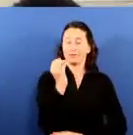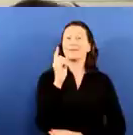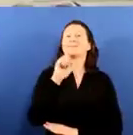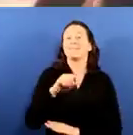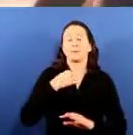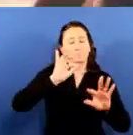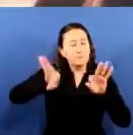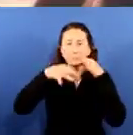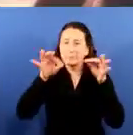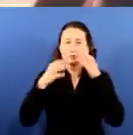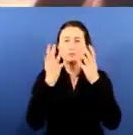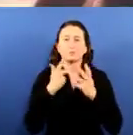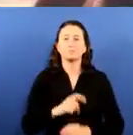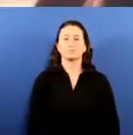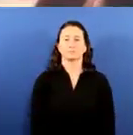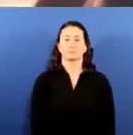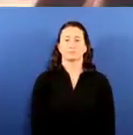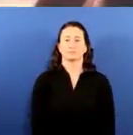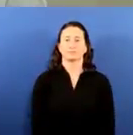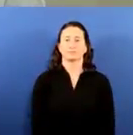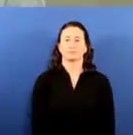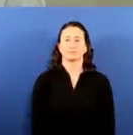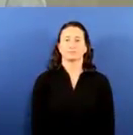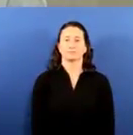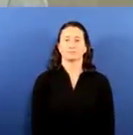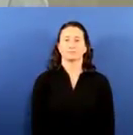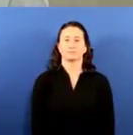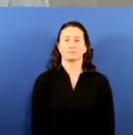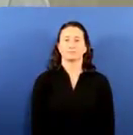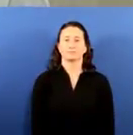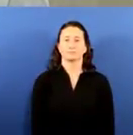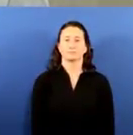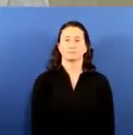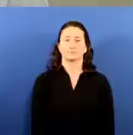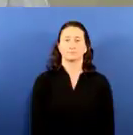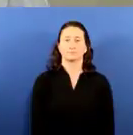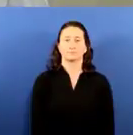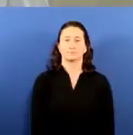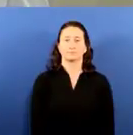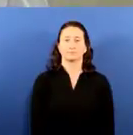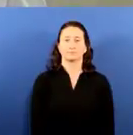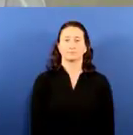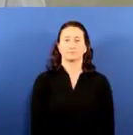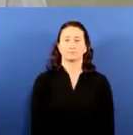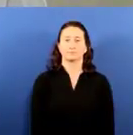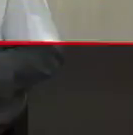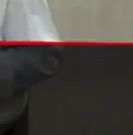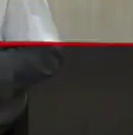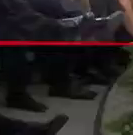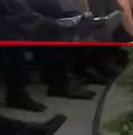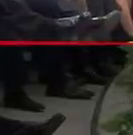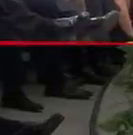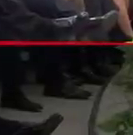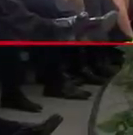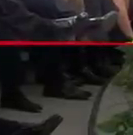25 urte izeneko jardunaldietan eginda omenaldia. Nekazaritzaren arloko 150 gonbidatu bildu